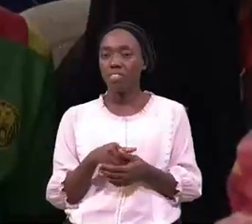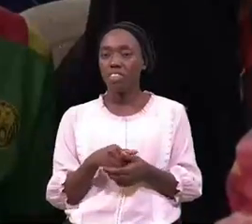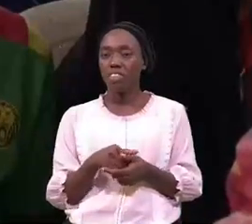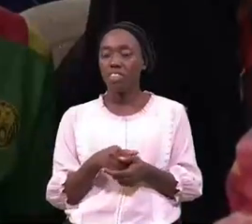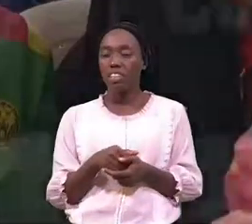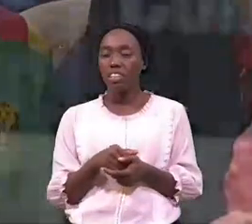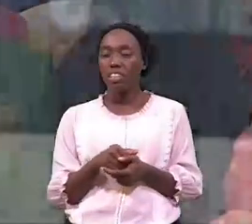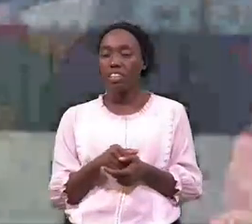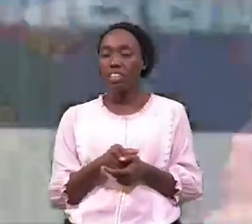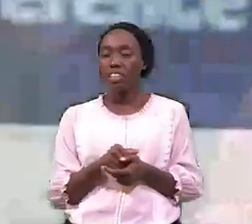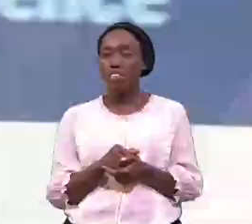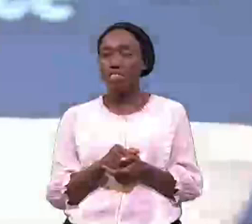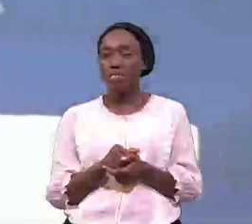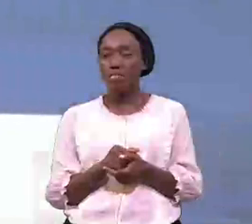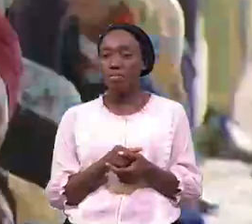Pas d'alcool.